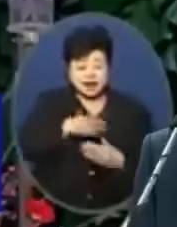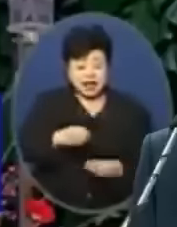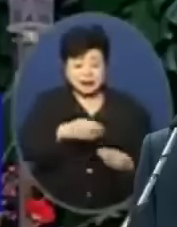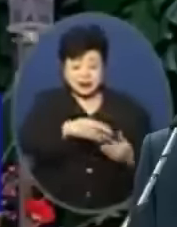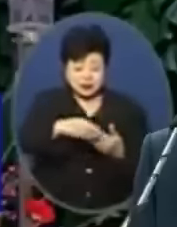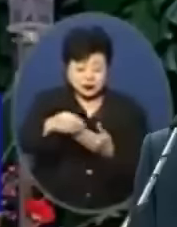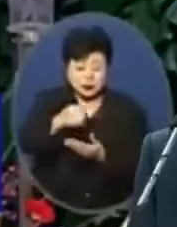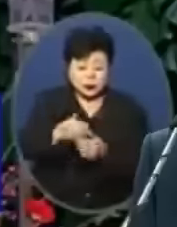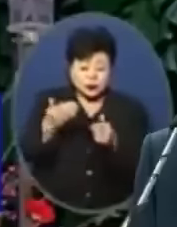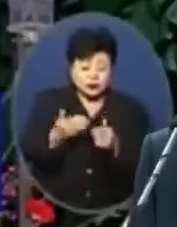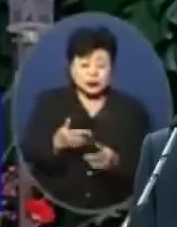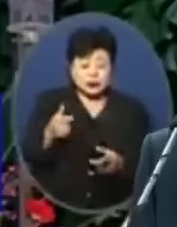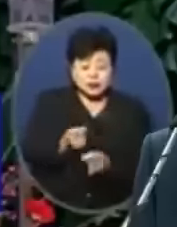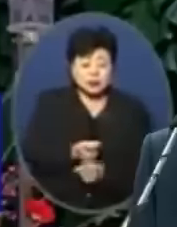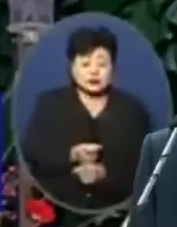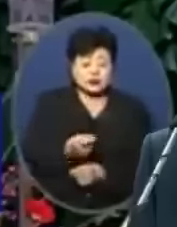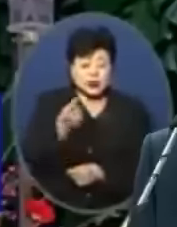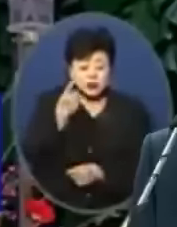나를 안위하시나이다.